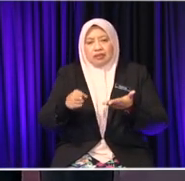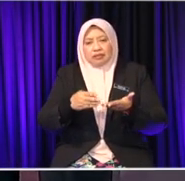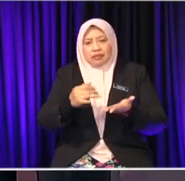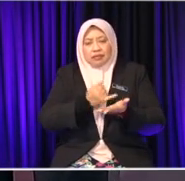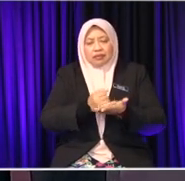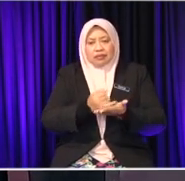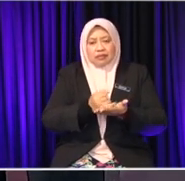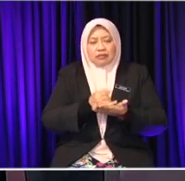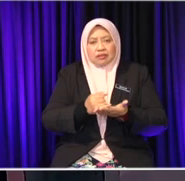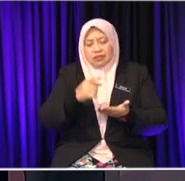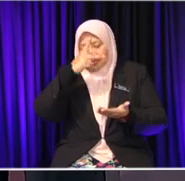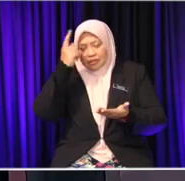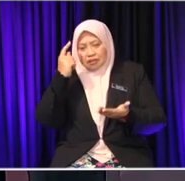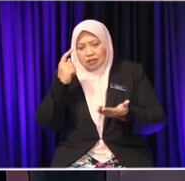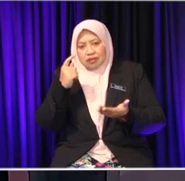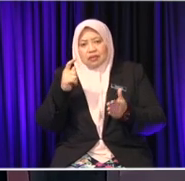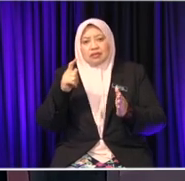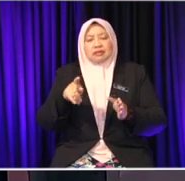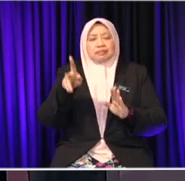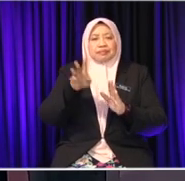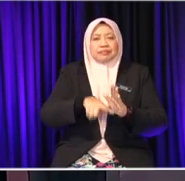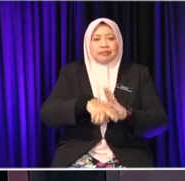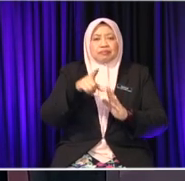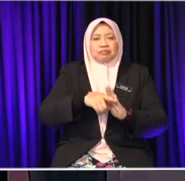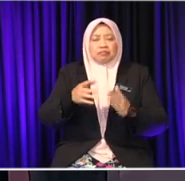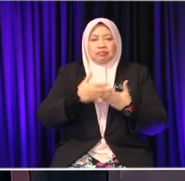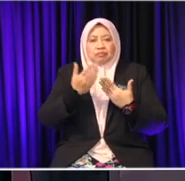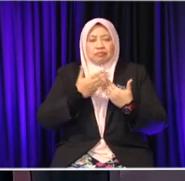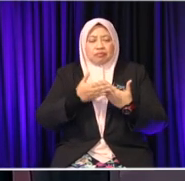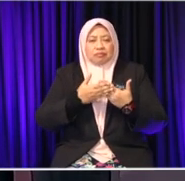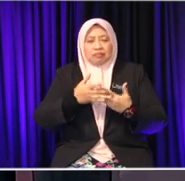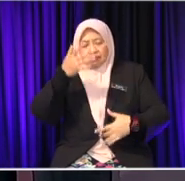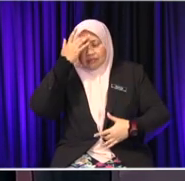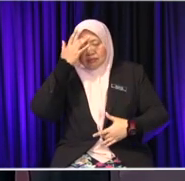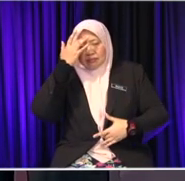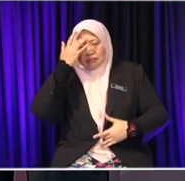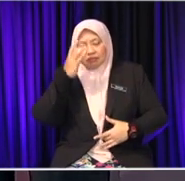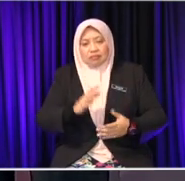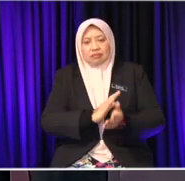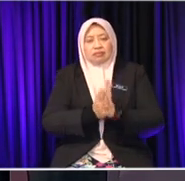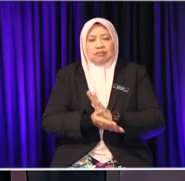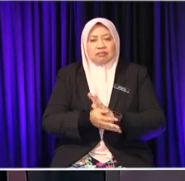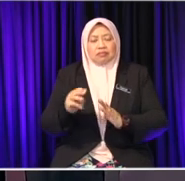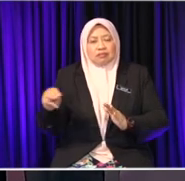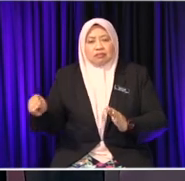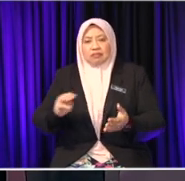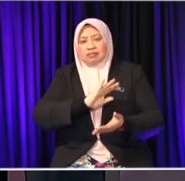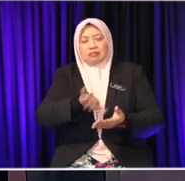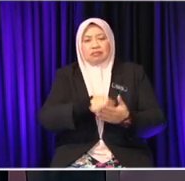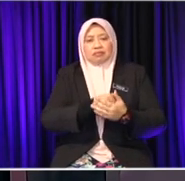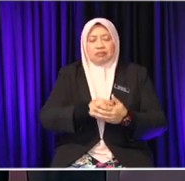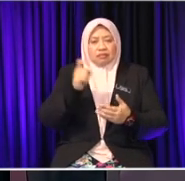lebih penyakit-penyakit lah yang ketiga Jadi itulah cara diam jadi ingat ya untuk